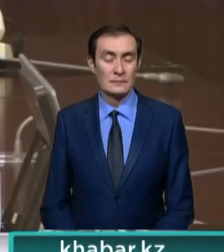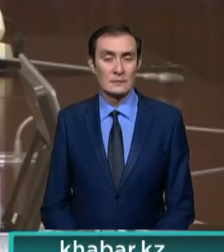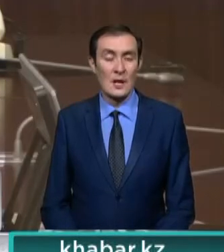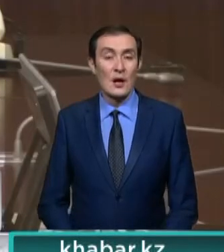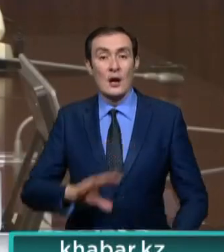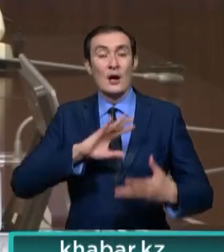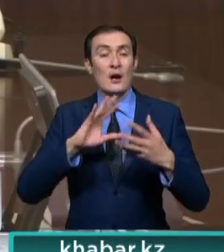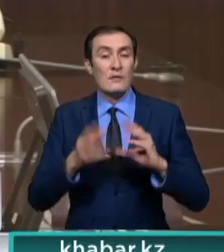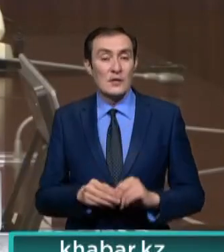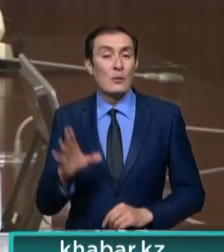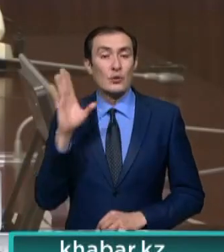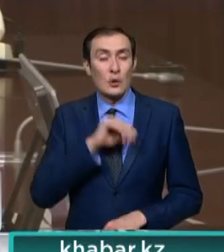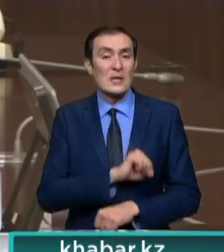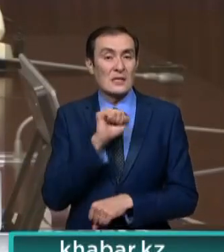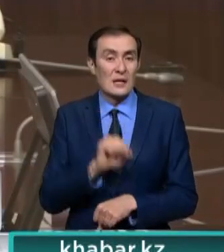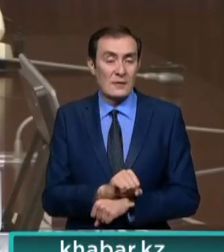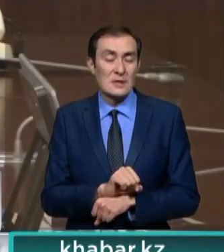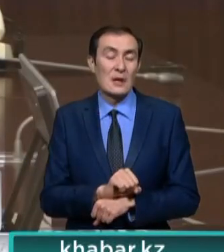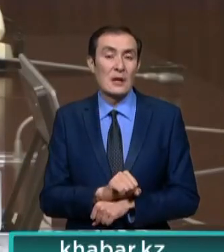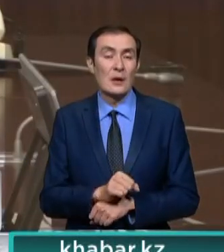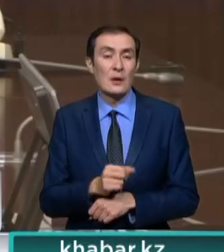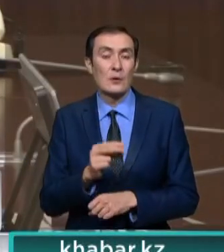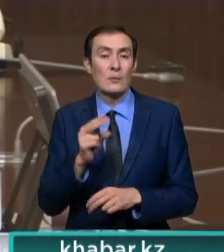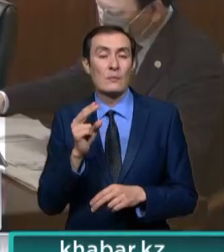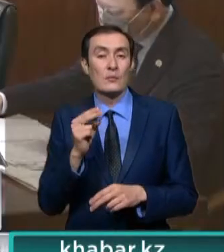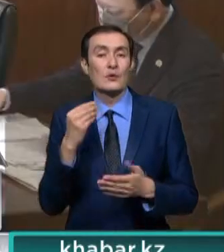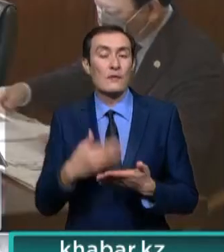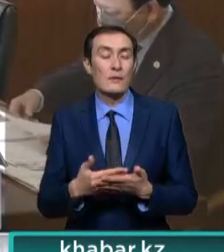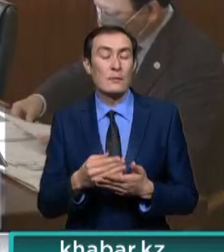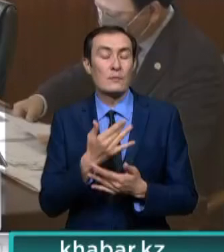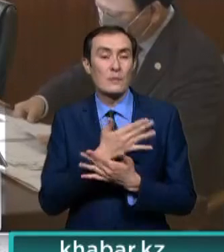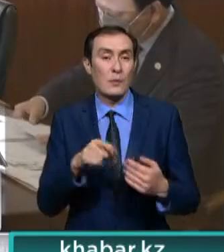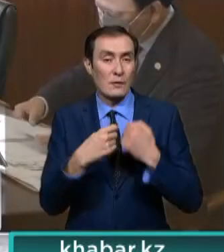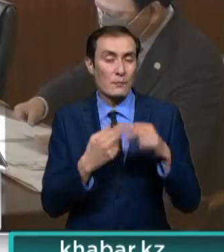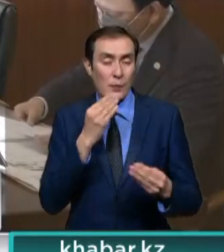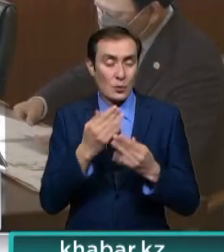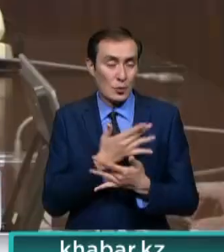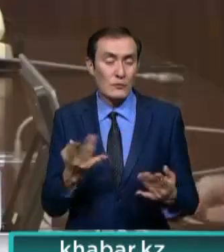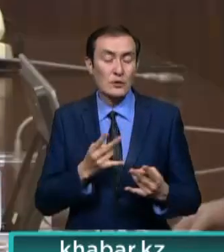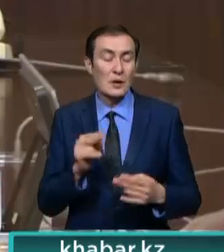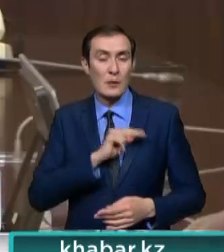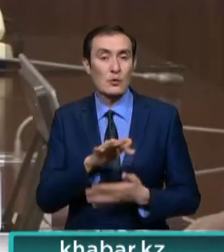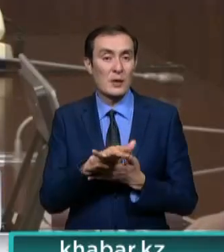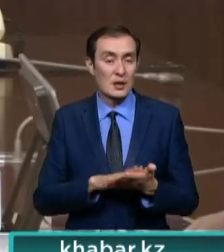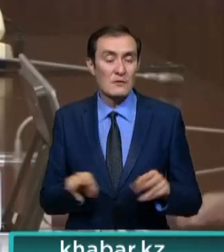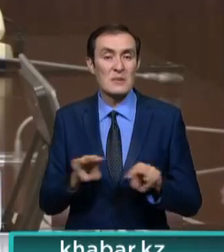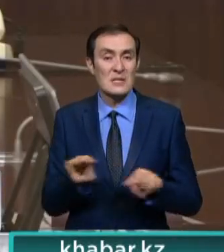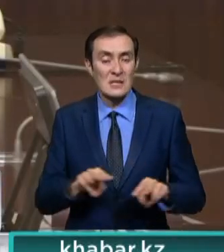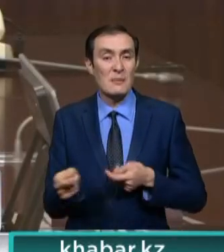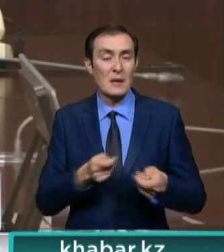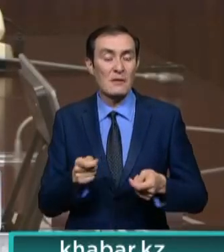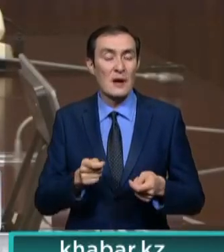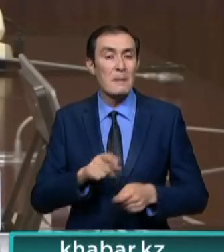В целом удалось остановить прирост продовольственной инфляции. Необходимо продолжить работу в данном направлении. Поручаю министерствам и